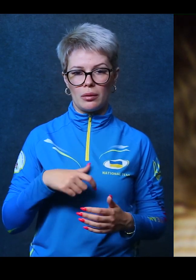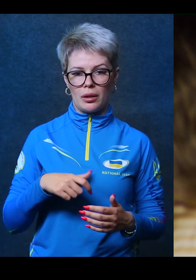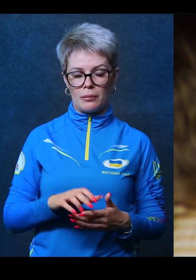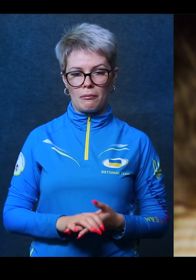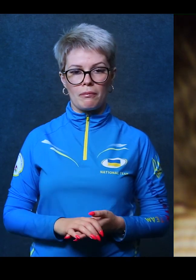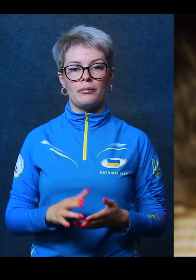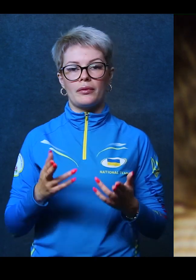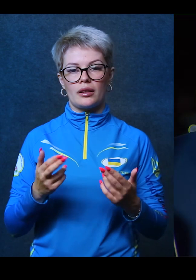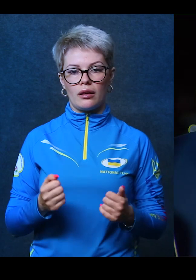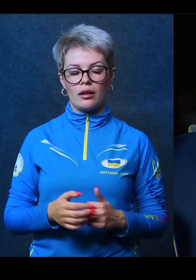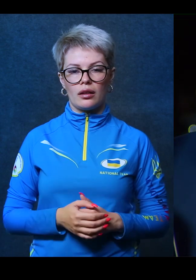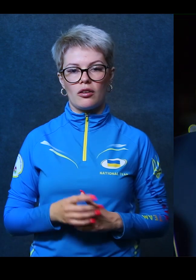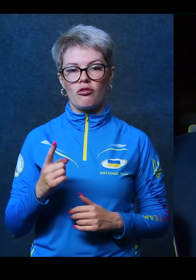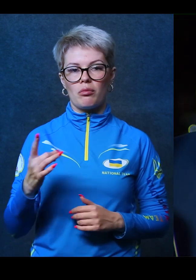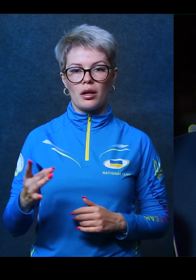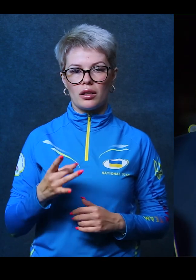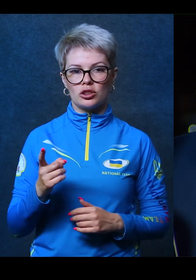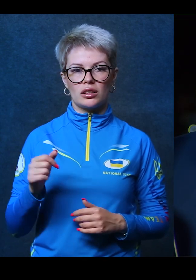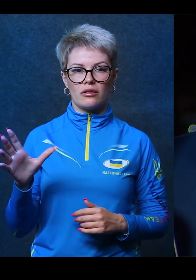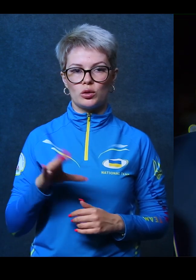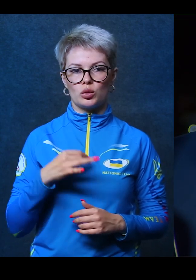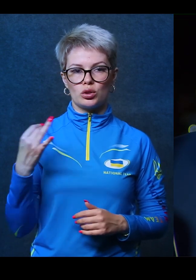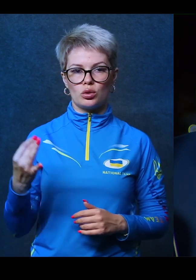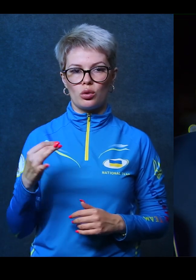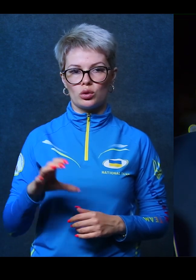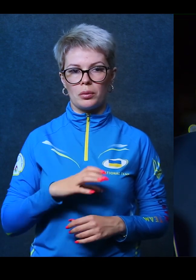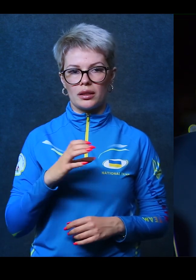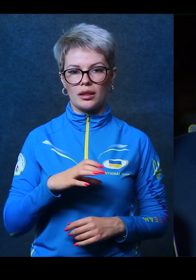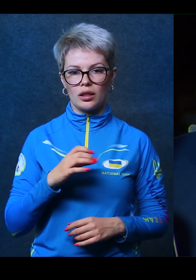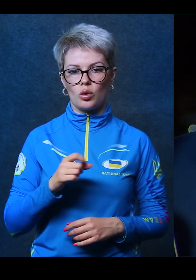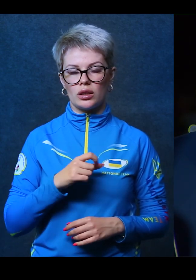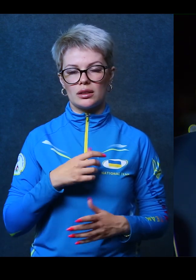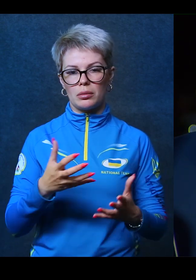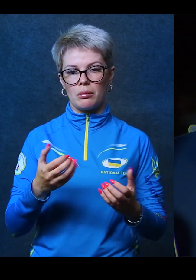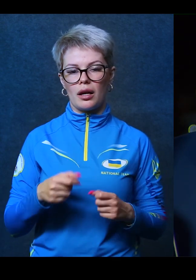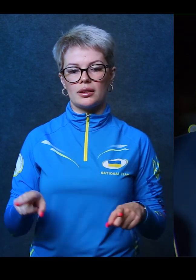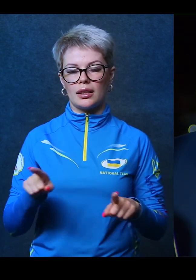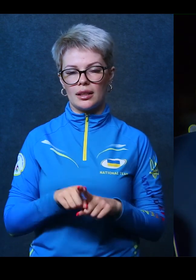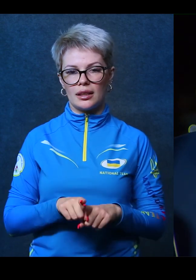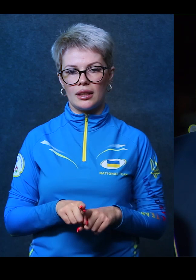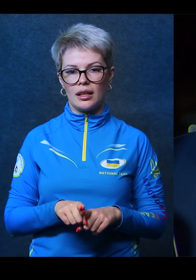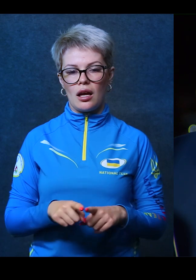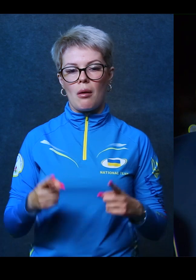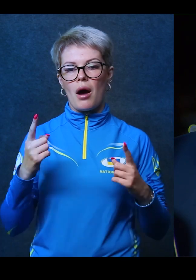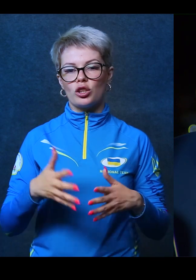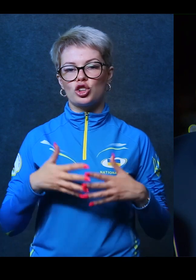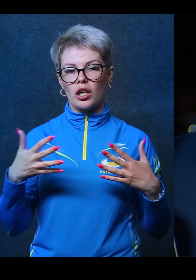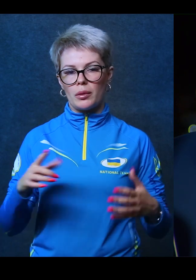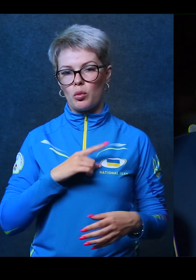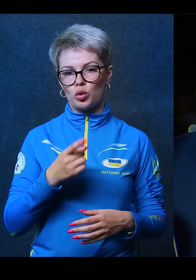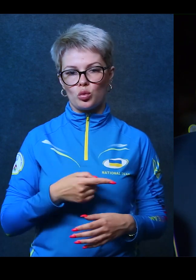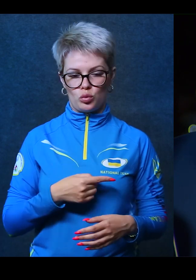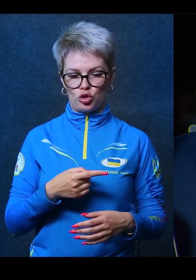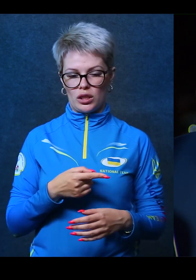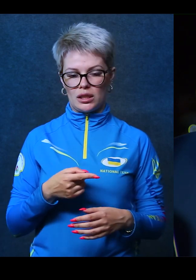спартакіаду? Так, вперше за всю історію спартакіади Одеса приймає такий масштабний потужний